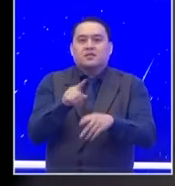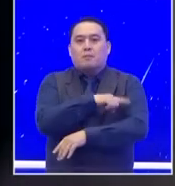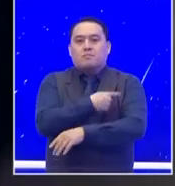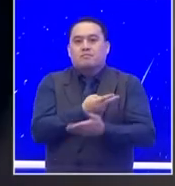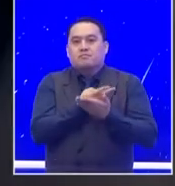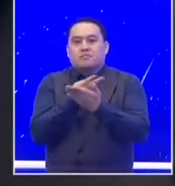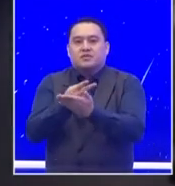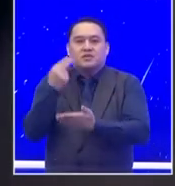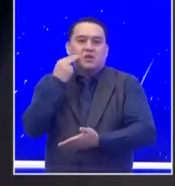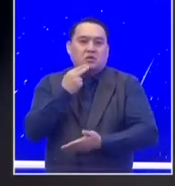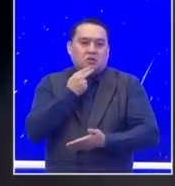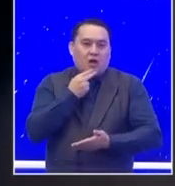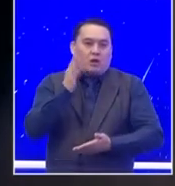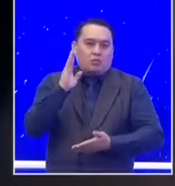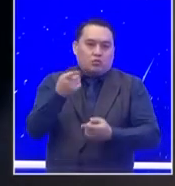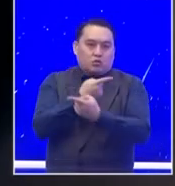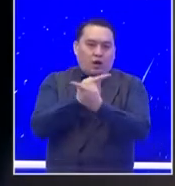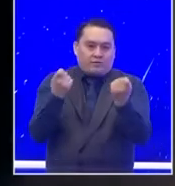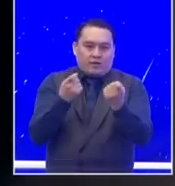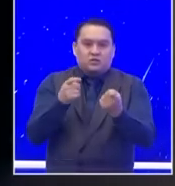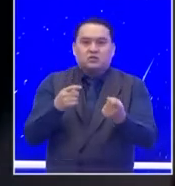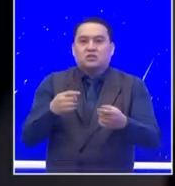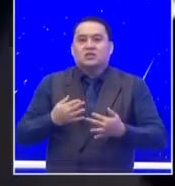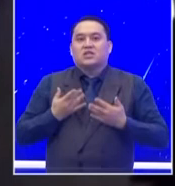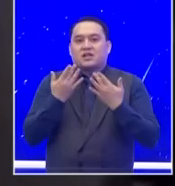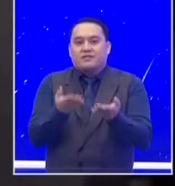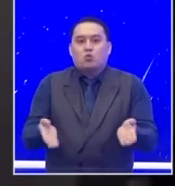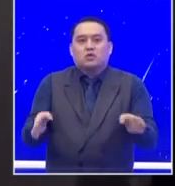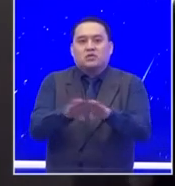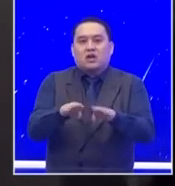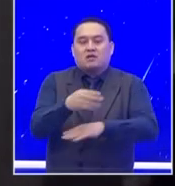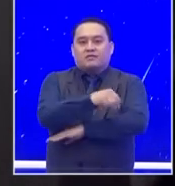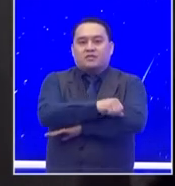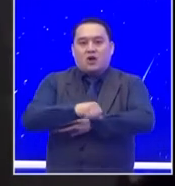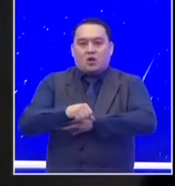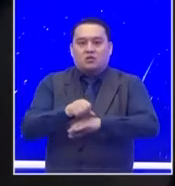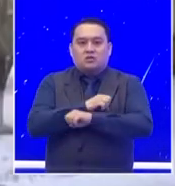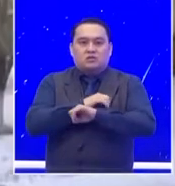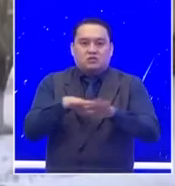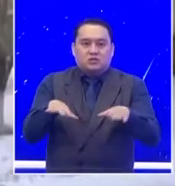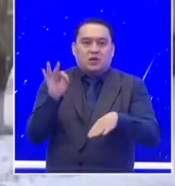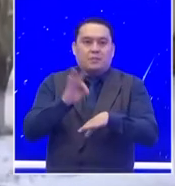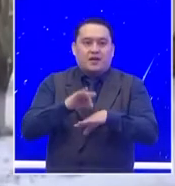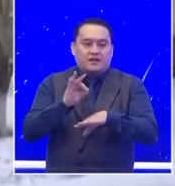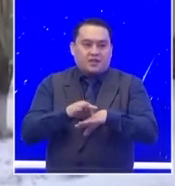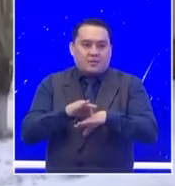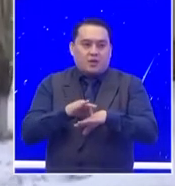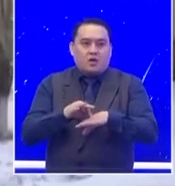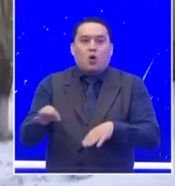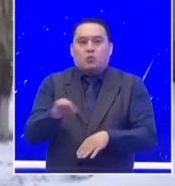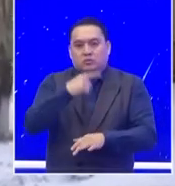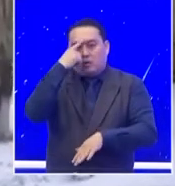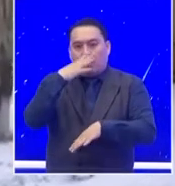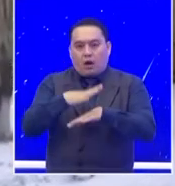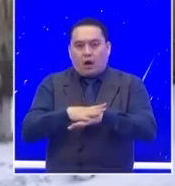привезут зараженных граждан Китая. Сельчане требовали закрыть границу, чтобы не допустить распространения болезни. В областном